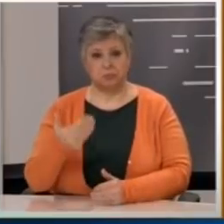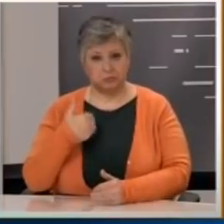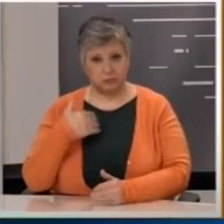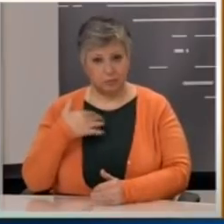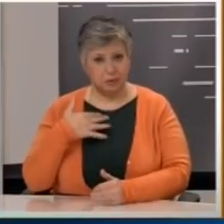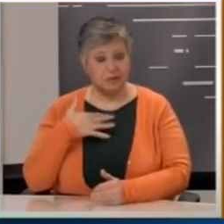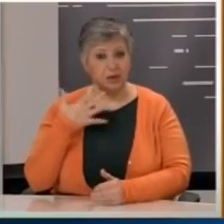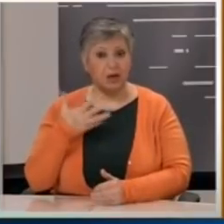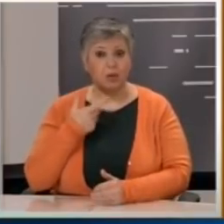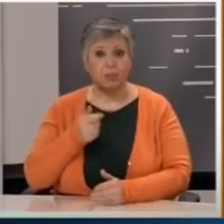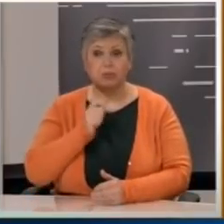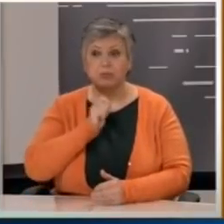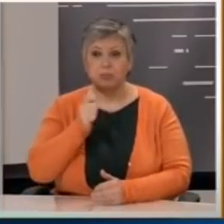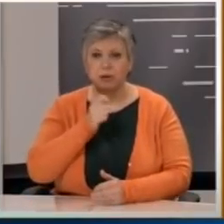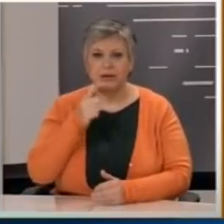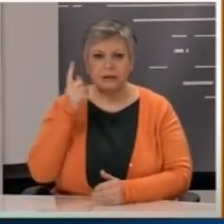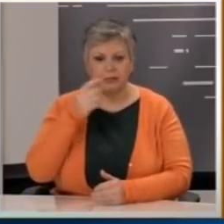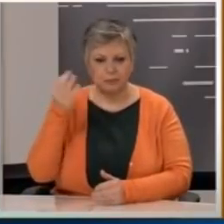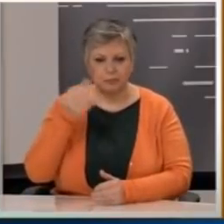ποτέ πολιτική ωριμότητα?